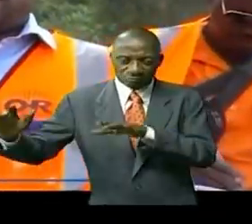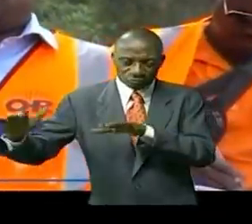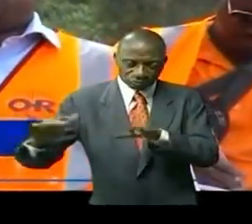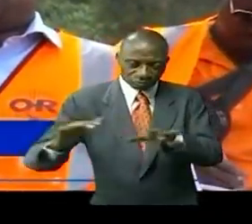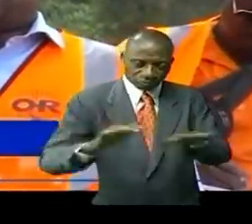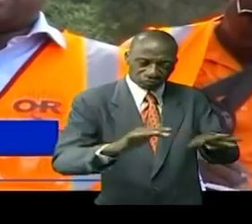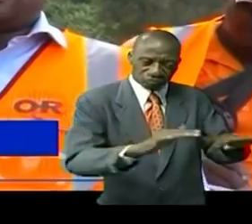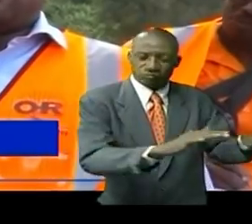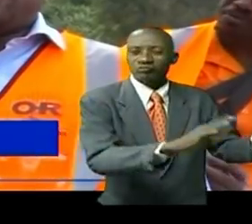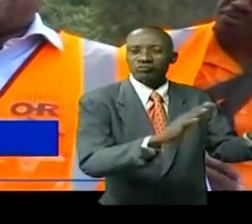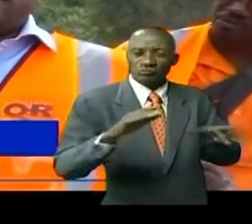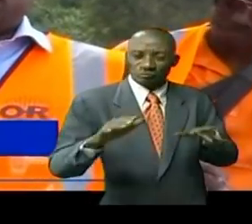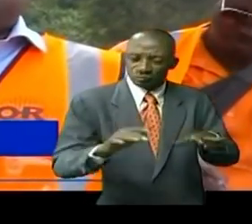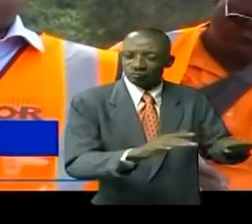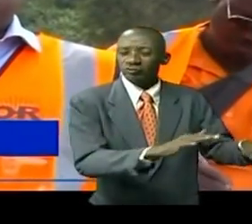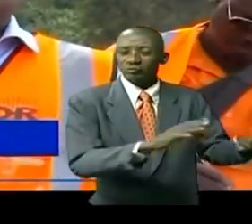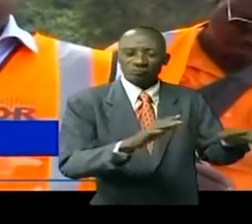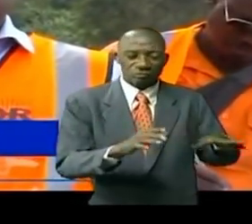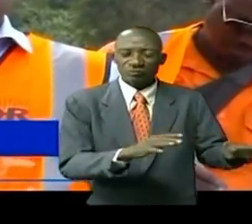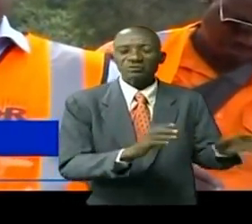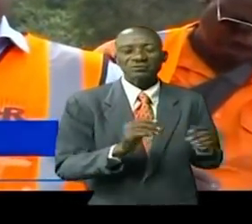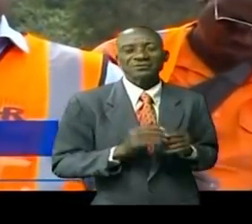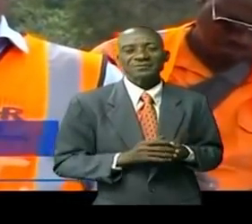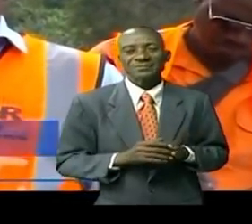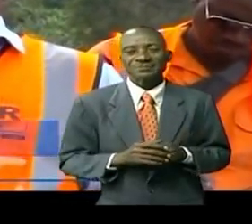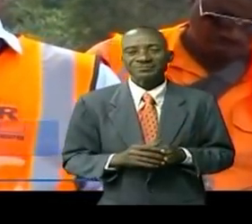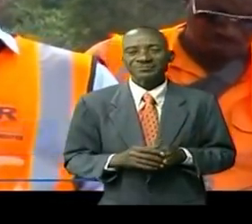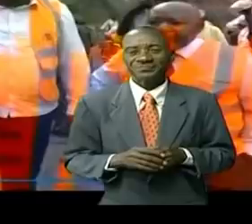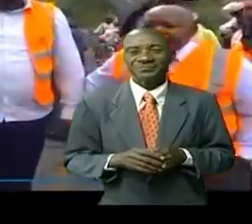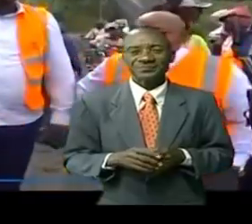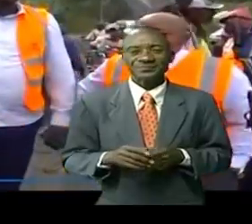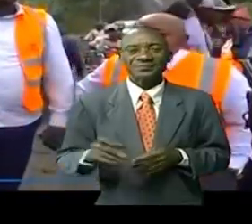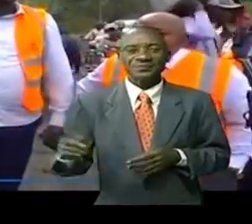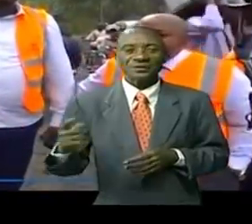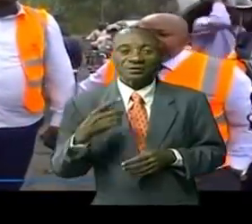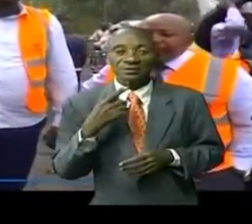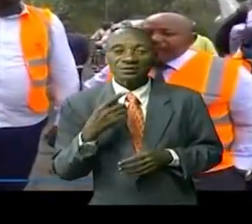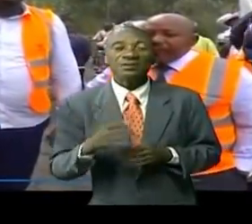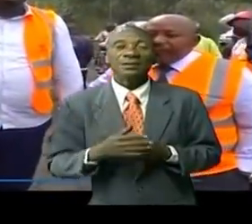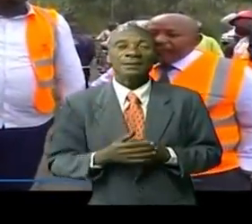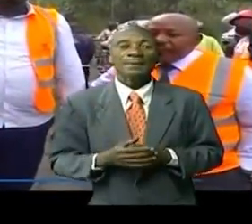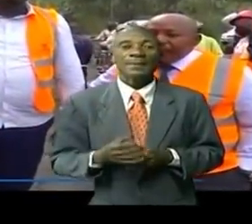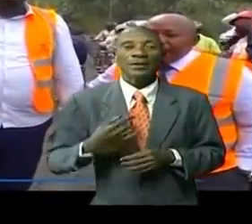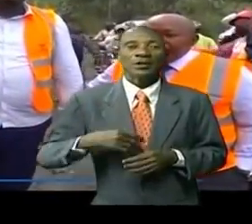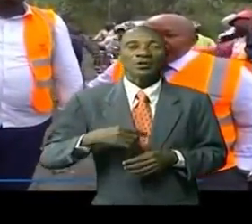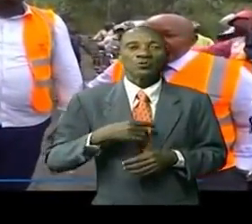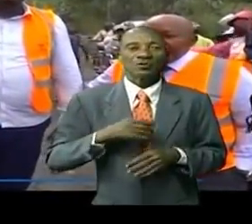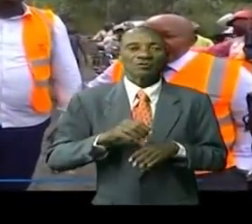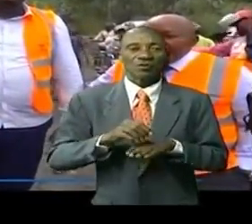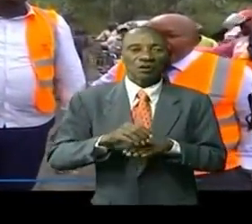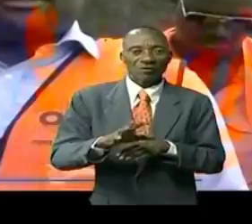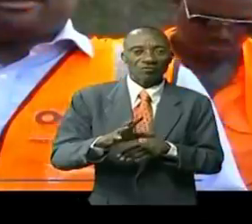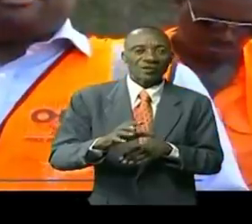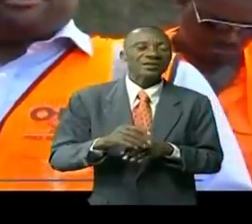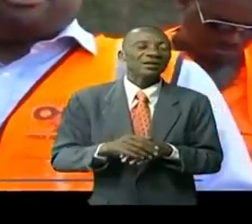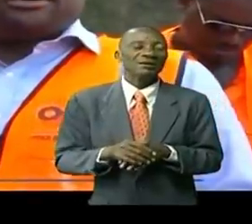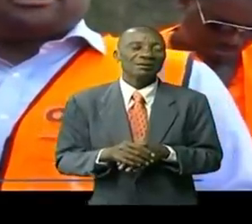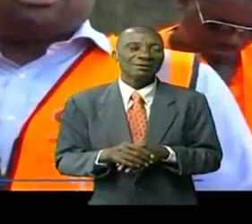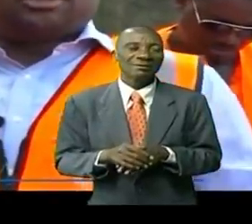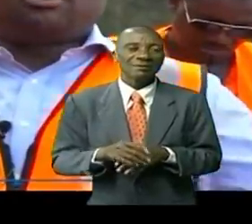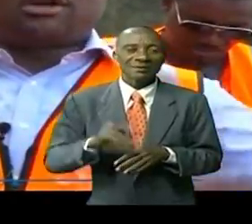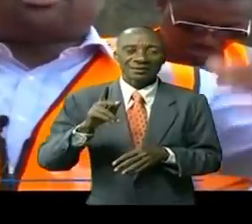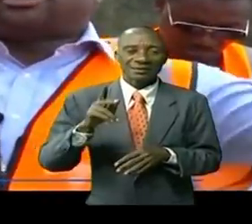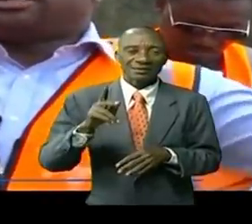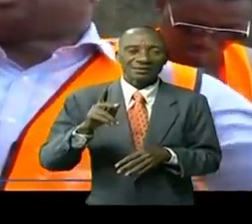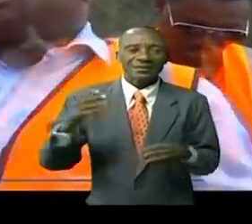ça, nous entamons maintenant les travaux de la digue proprement dite, où nous avions envoyé des devis à Kinshasa. Nous attendons la réponse des autorités pour commencer.